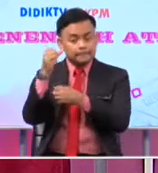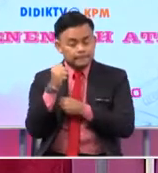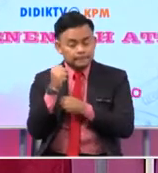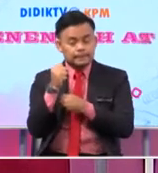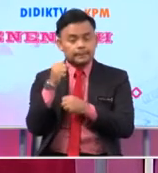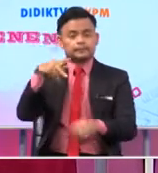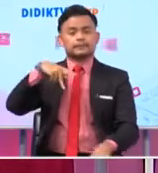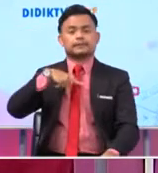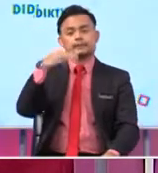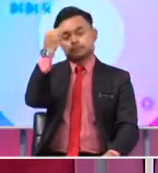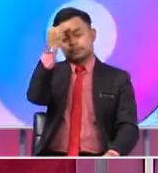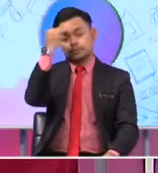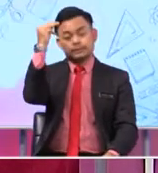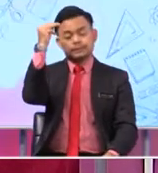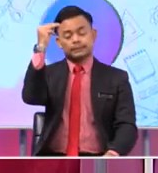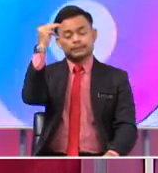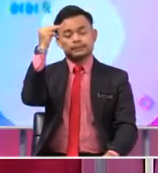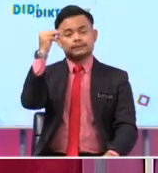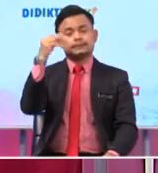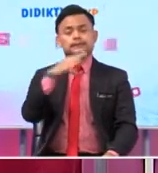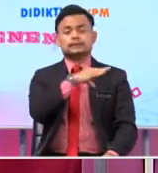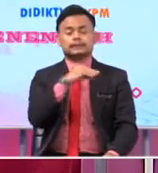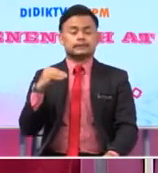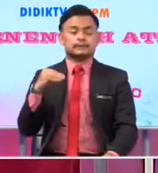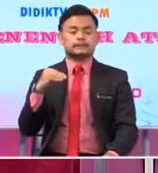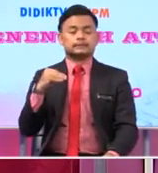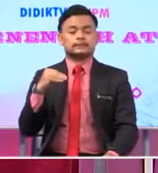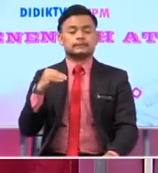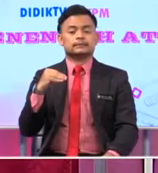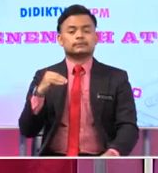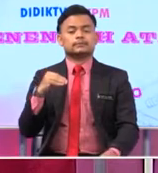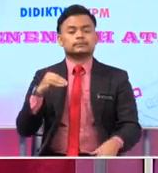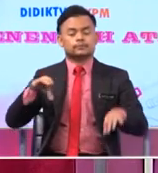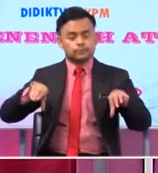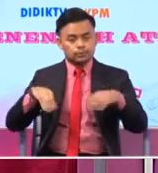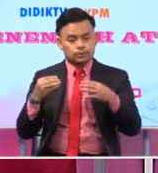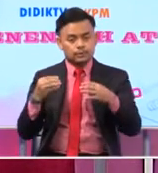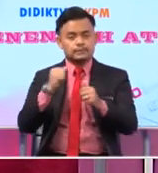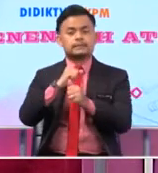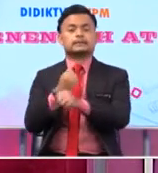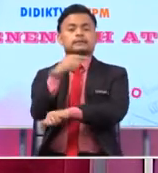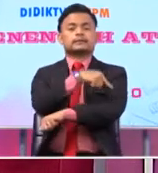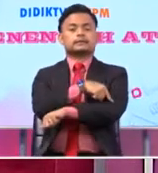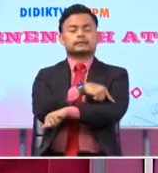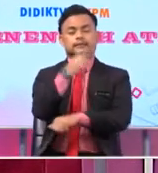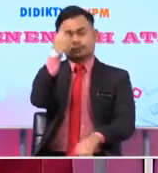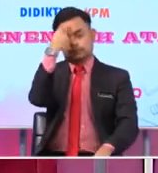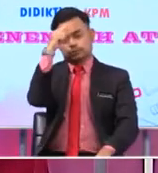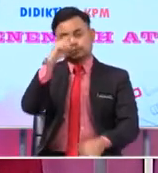dalam diri kita dan menjadi Ayu dan kita lakukan di setiap hari untuk menjadi satu kebiasaan